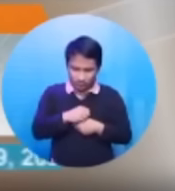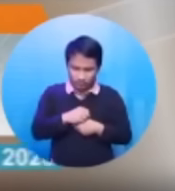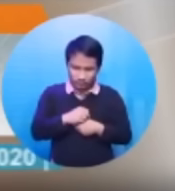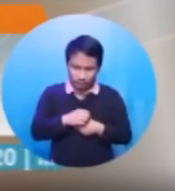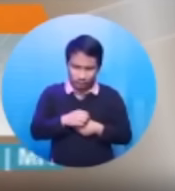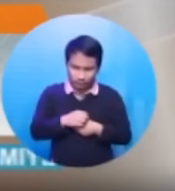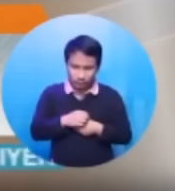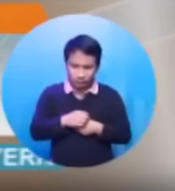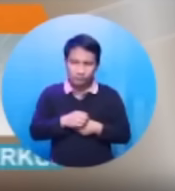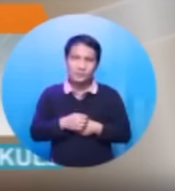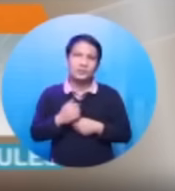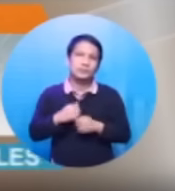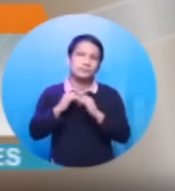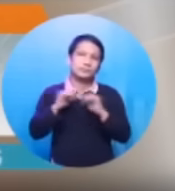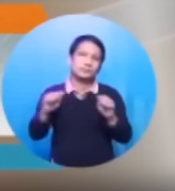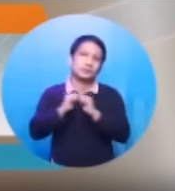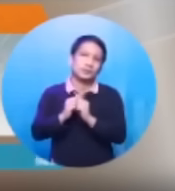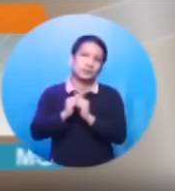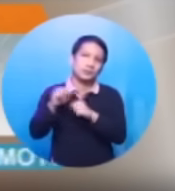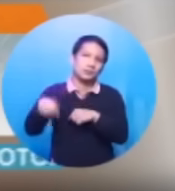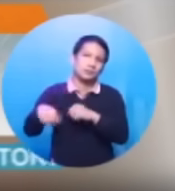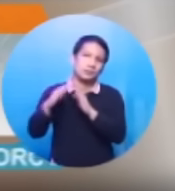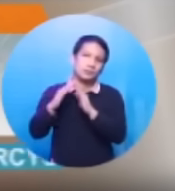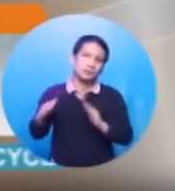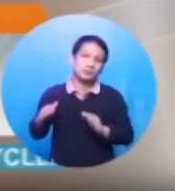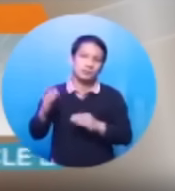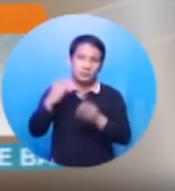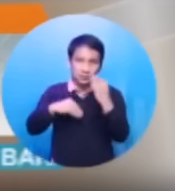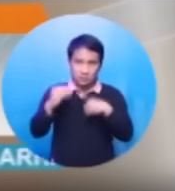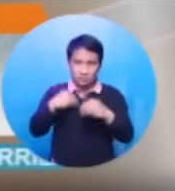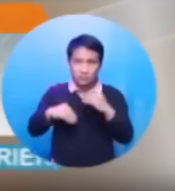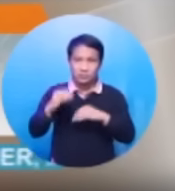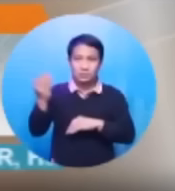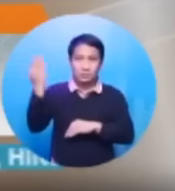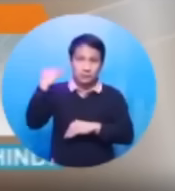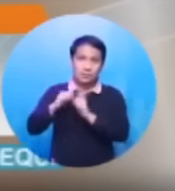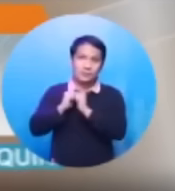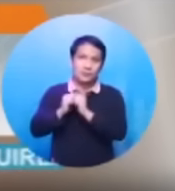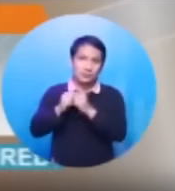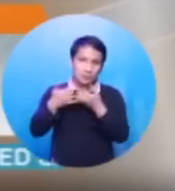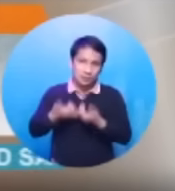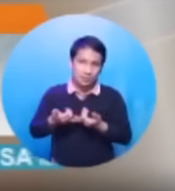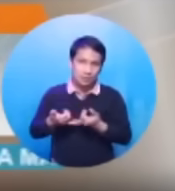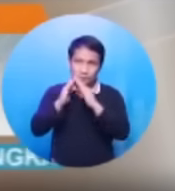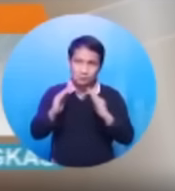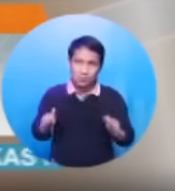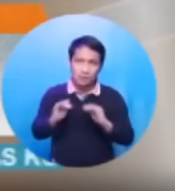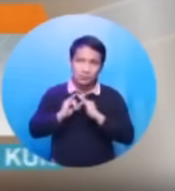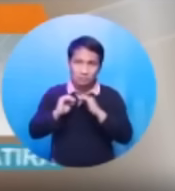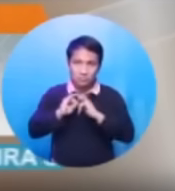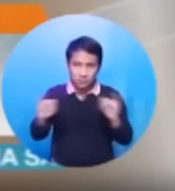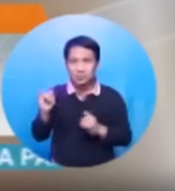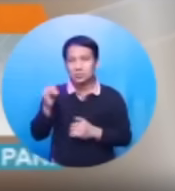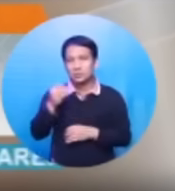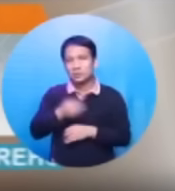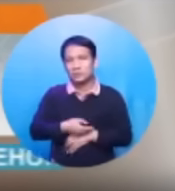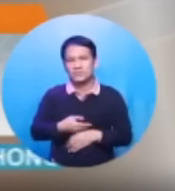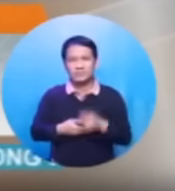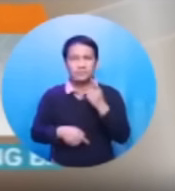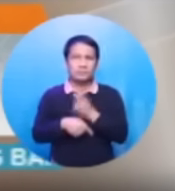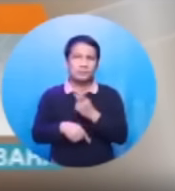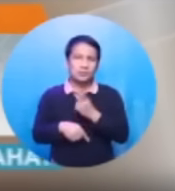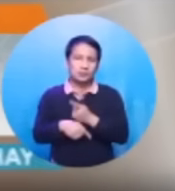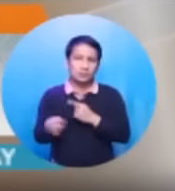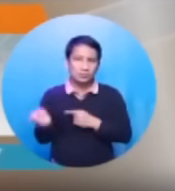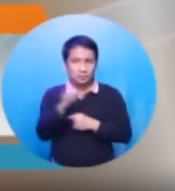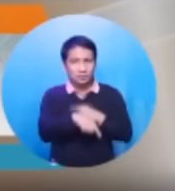pa? Nagsasama pa rin po kami sa bahay. Doon pa rin po siya kumakain. Ah, at that time, magkasama pa rin kayo? Opo. Tama lang